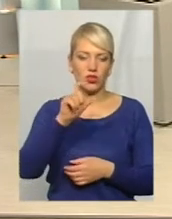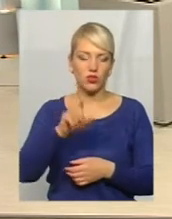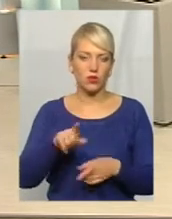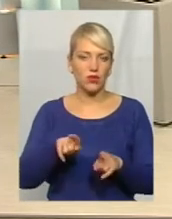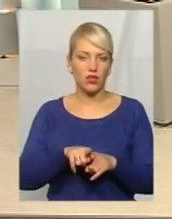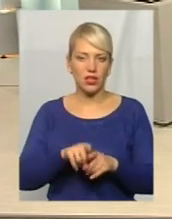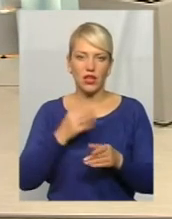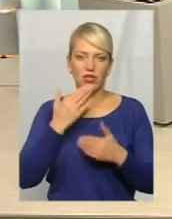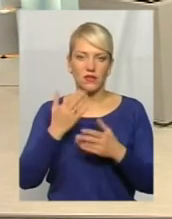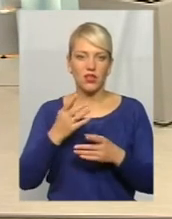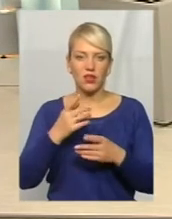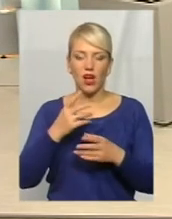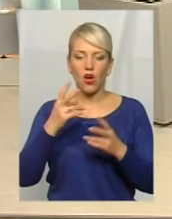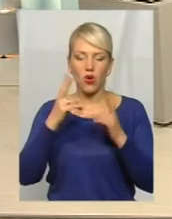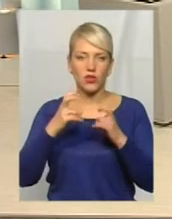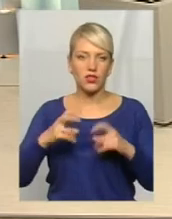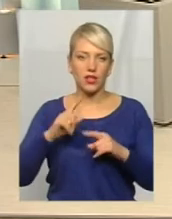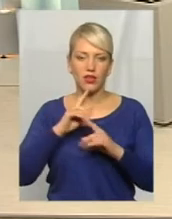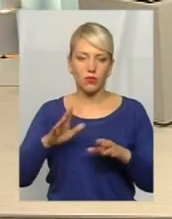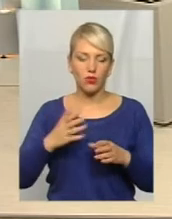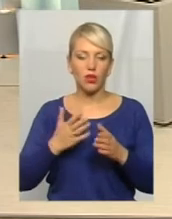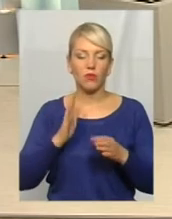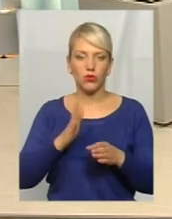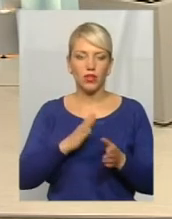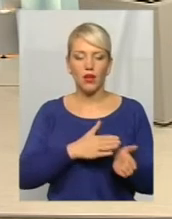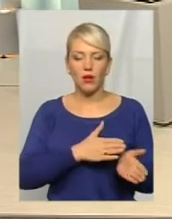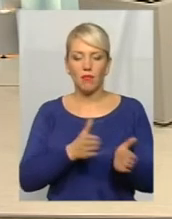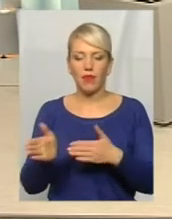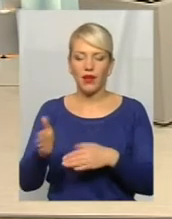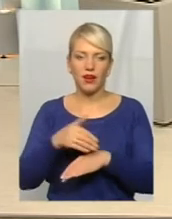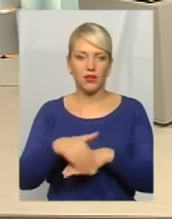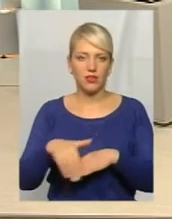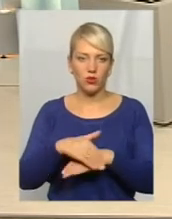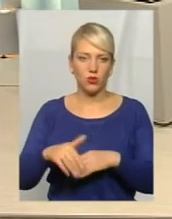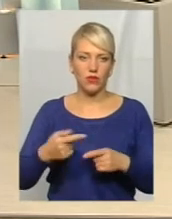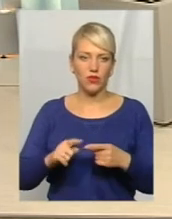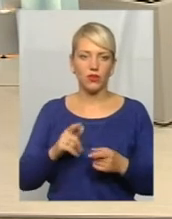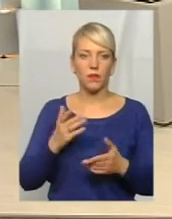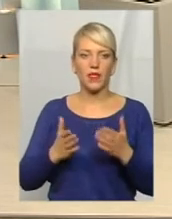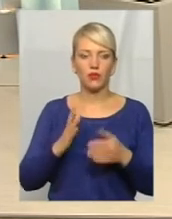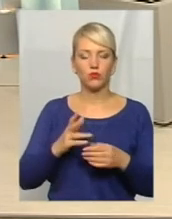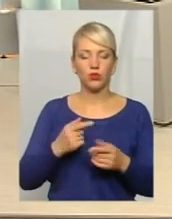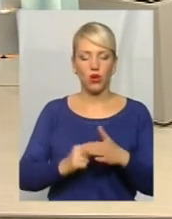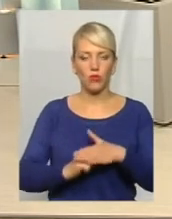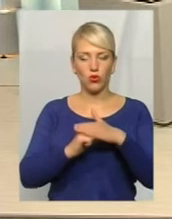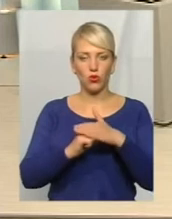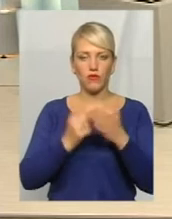буде розглядатися. Воно буде переадресоване. А якщо людина звертається, таке звернення буде направлено на комісійне. Якщо буде